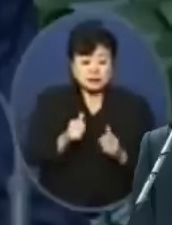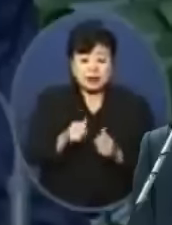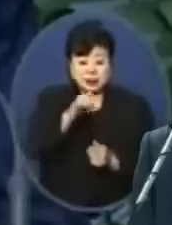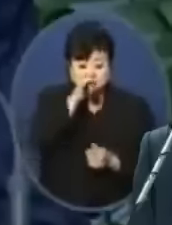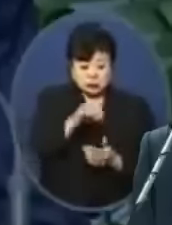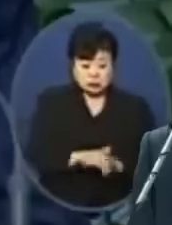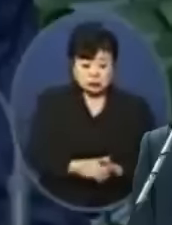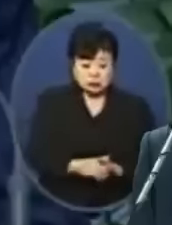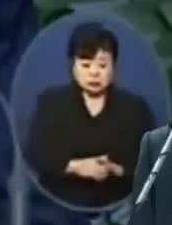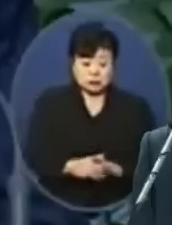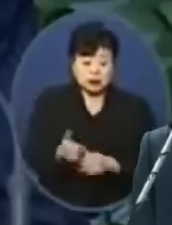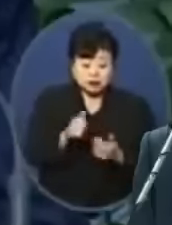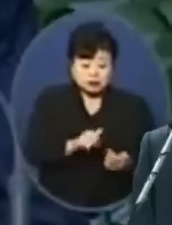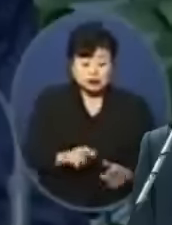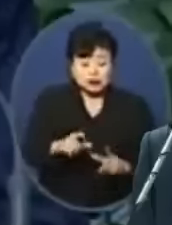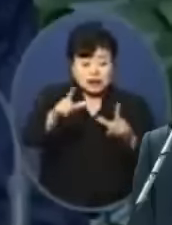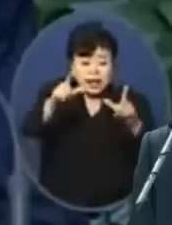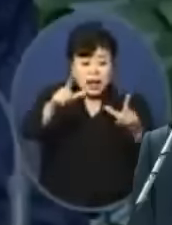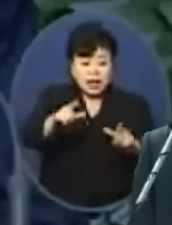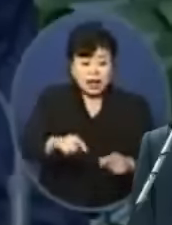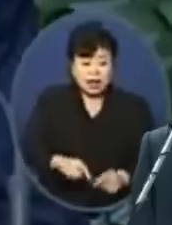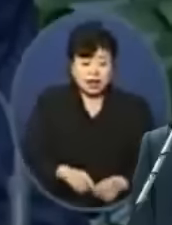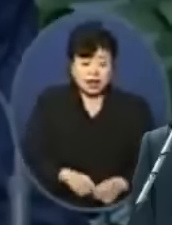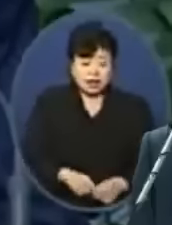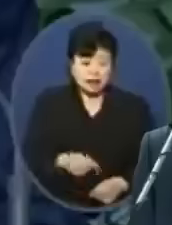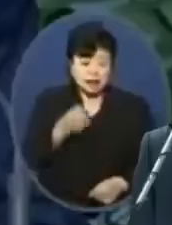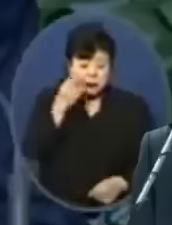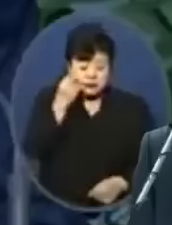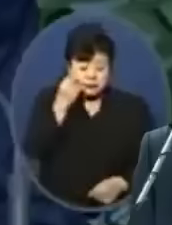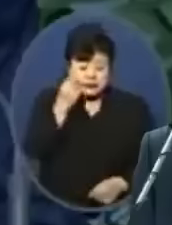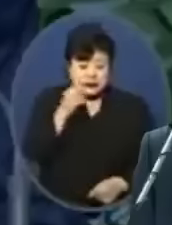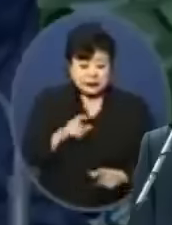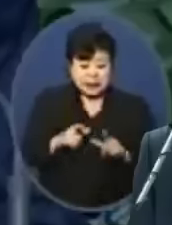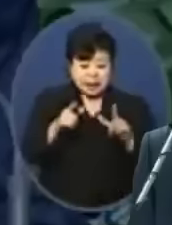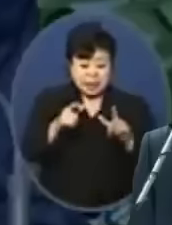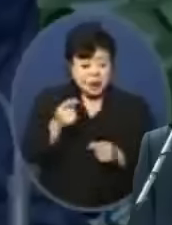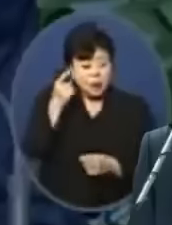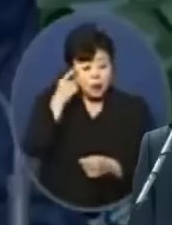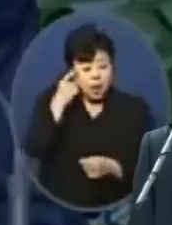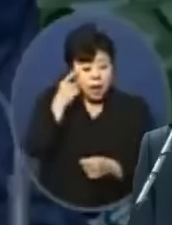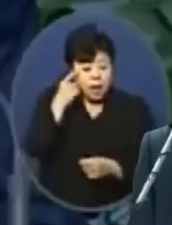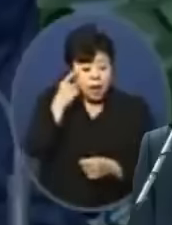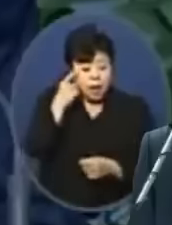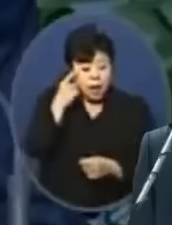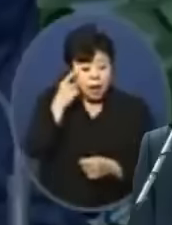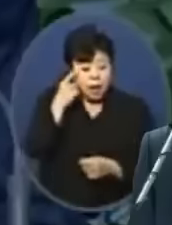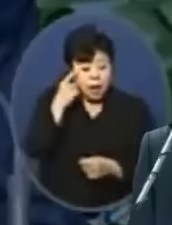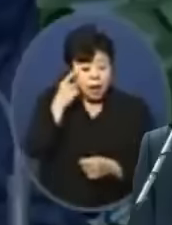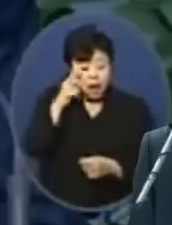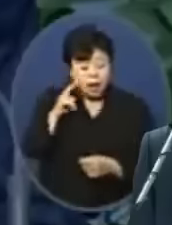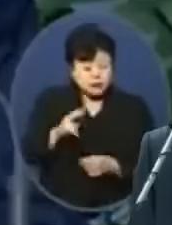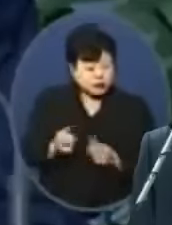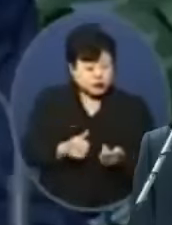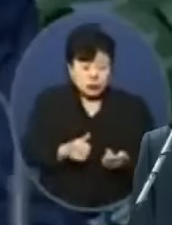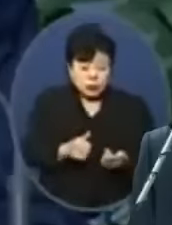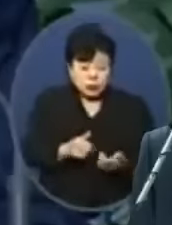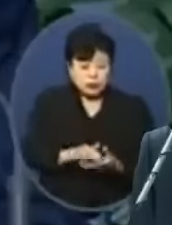말하는데 죽는다는 것은 가장 큰 신비인 것입니다. 어찌하여 여태까지 살다가 갑자기